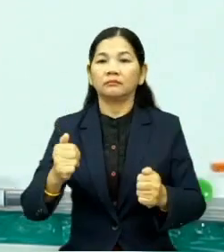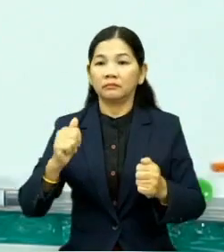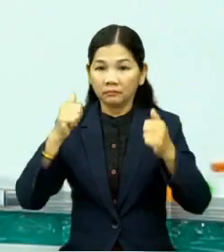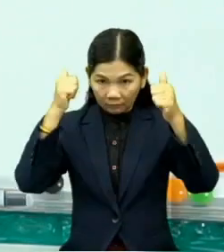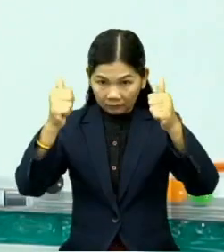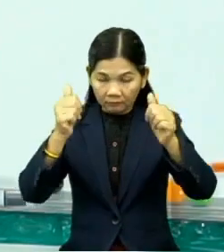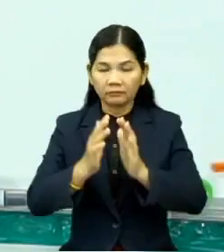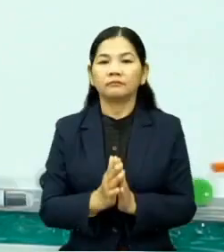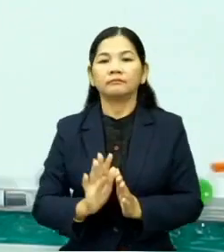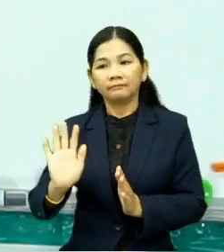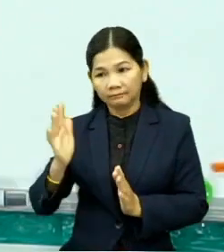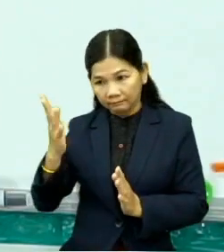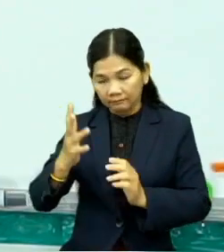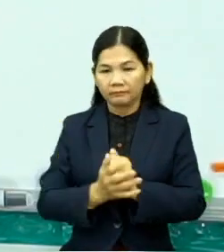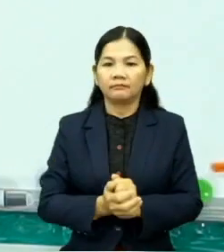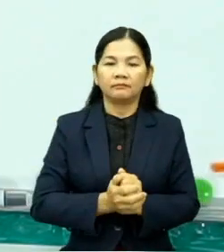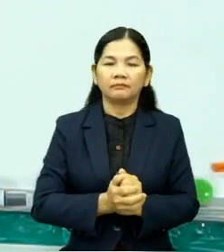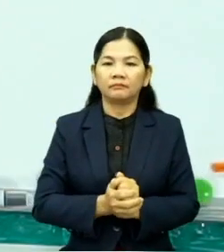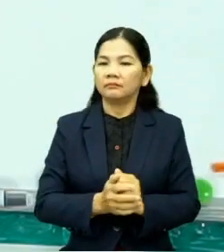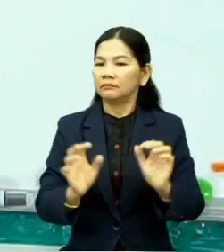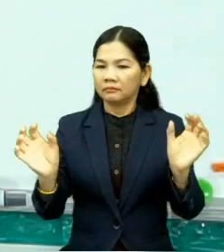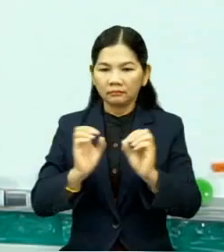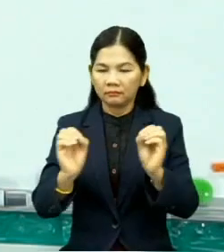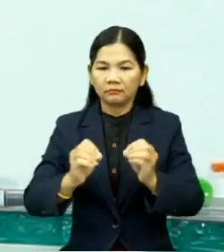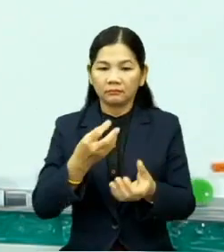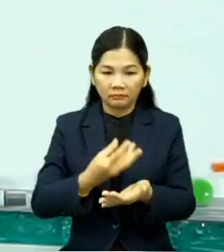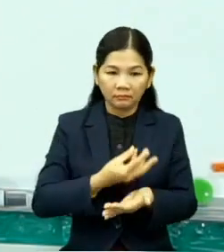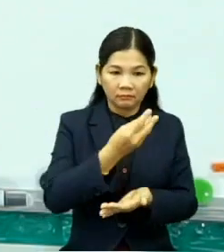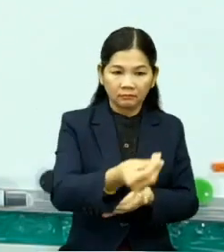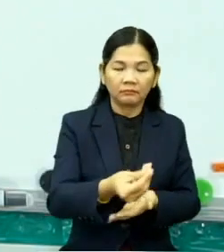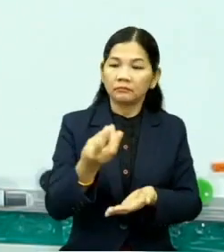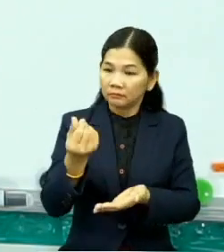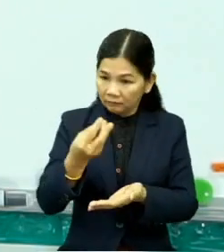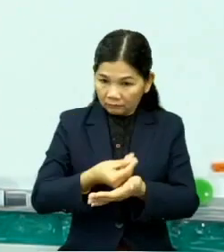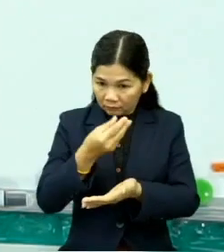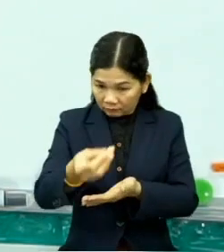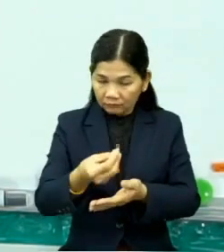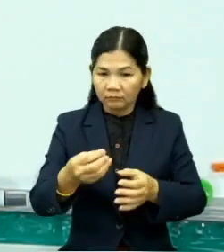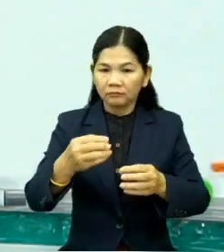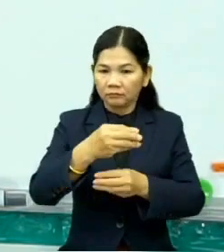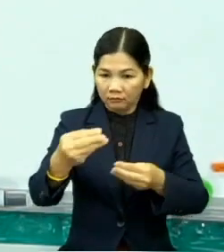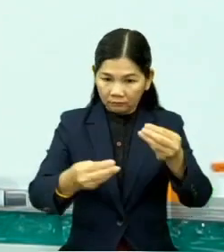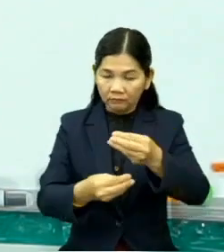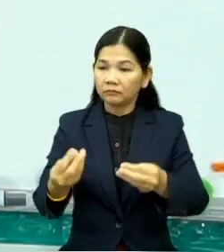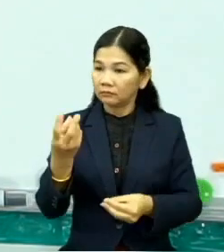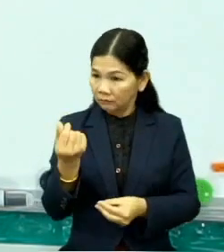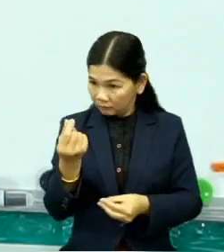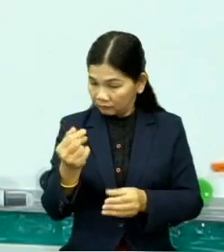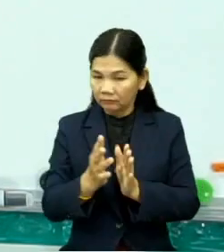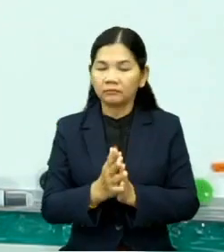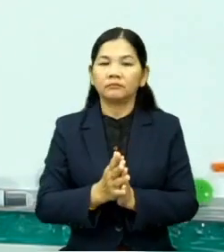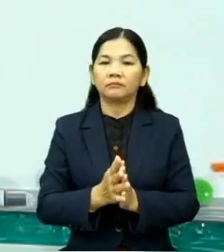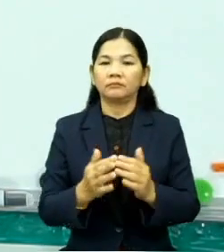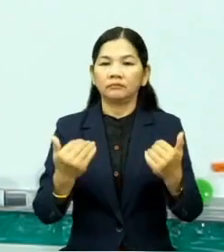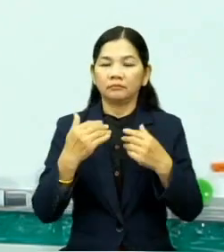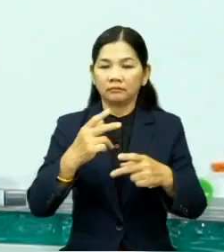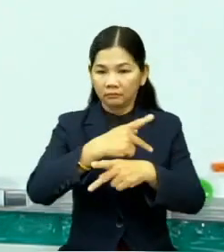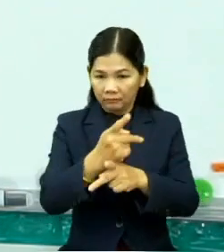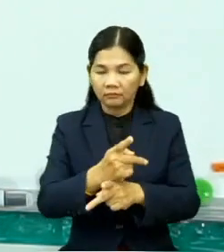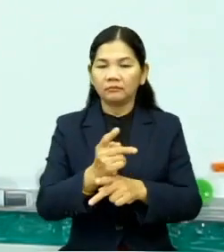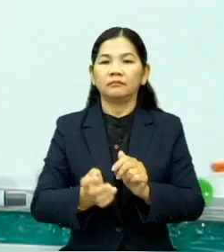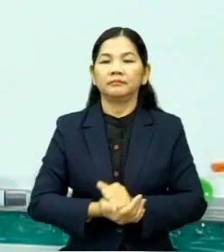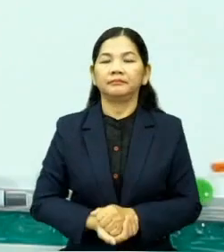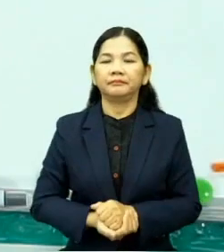ហើយក៏មិនចំណាយថវិកាច្រើនសម្រាប់ផលិត